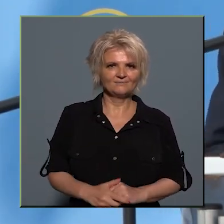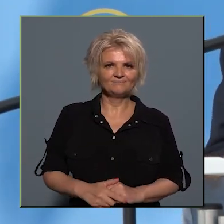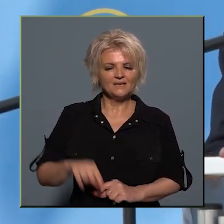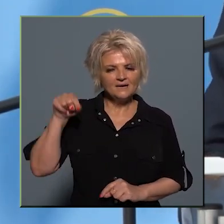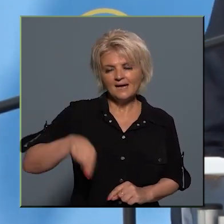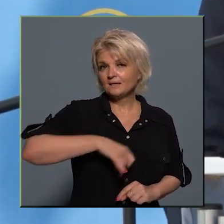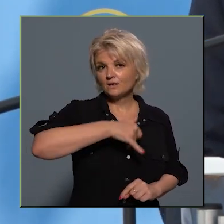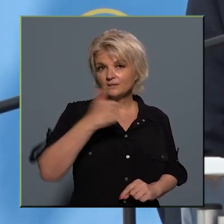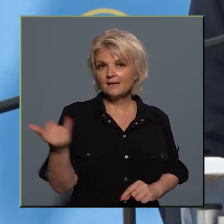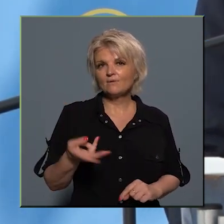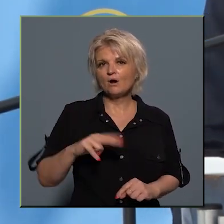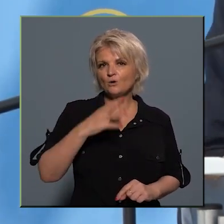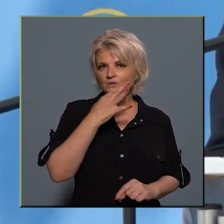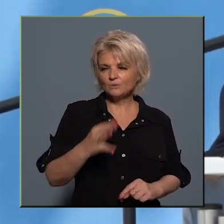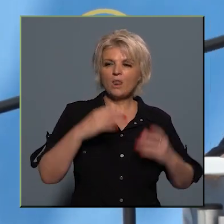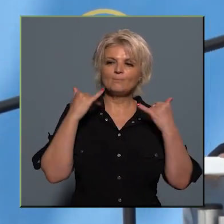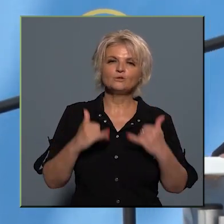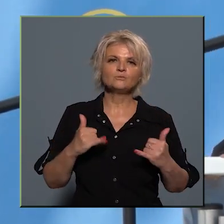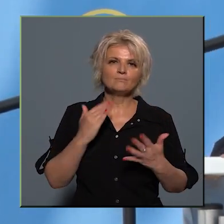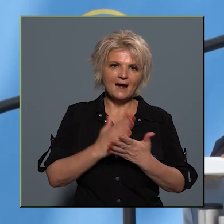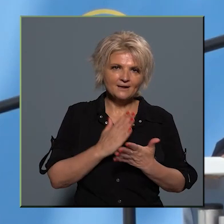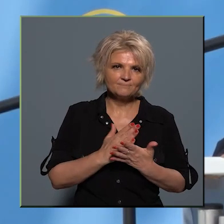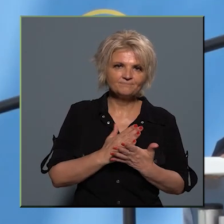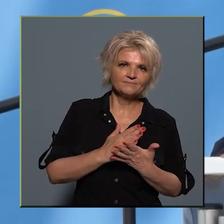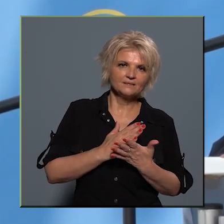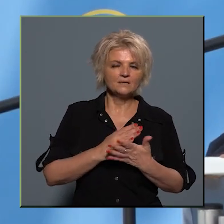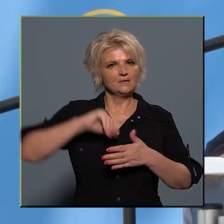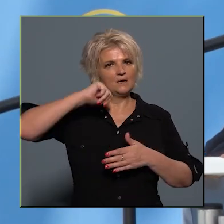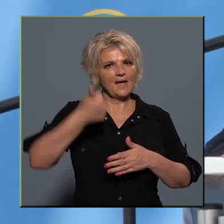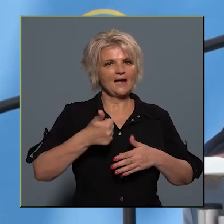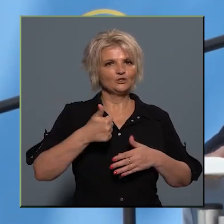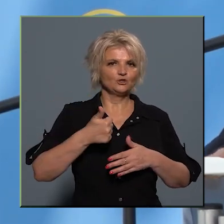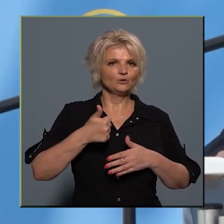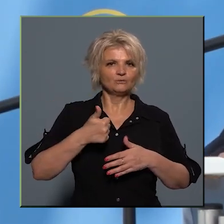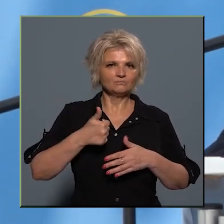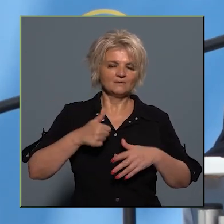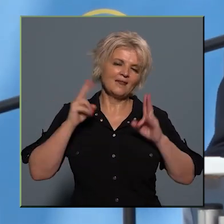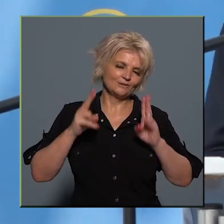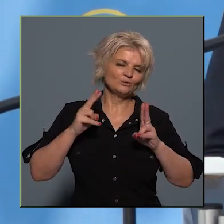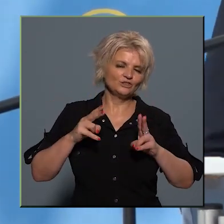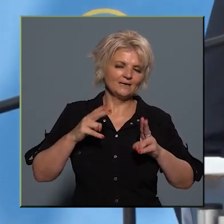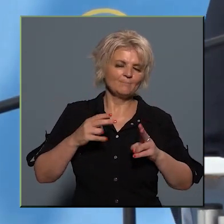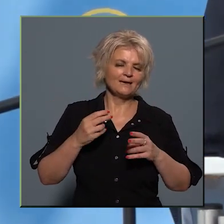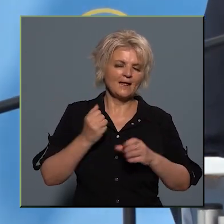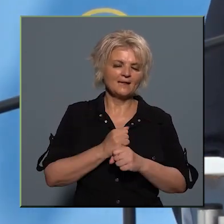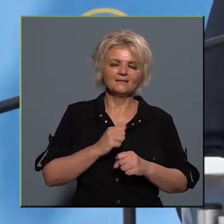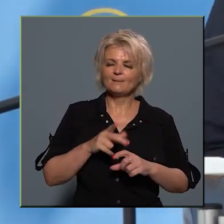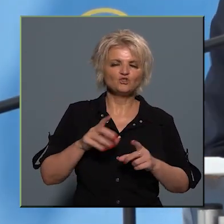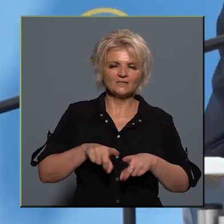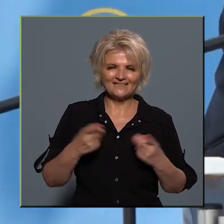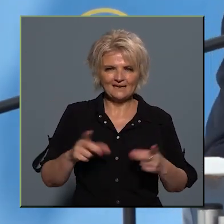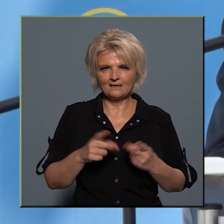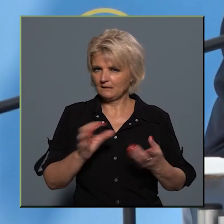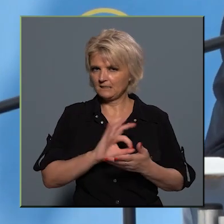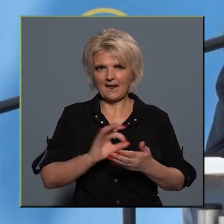év valahogy arról szól, hogy most már megjelennek az első fecskék, és nem csak a cikkek. A közlekedés